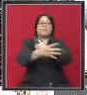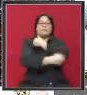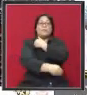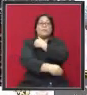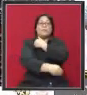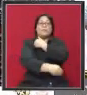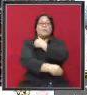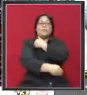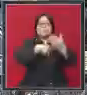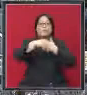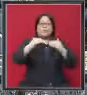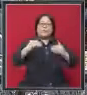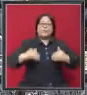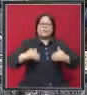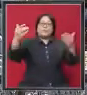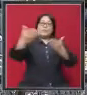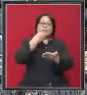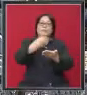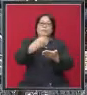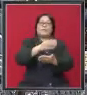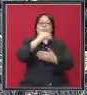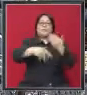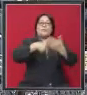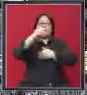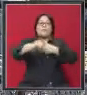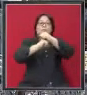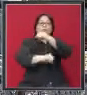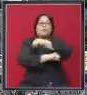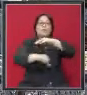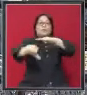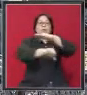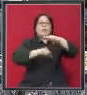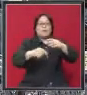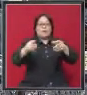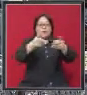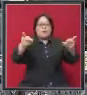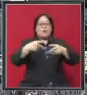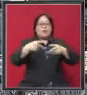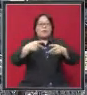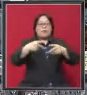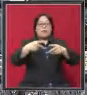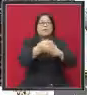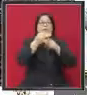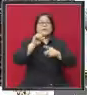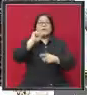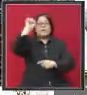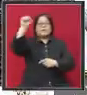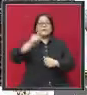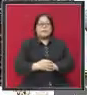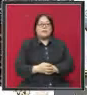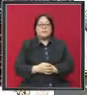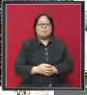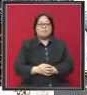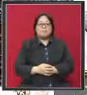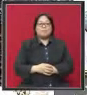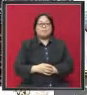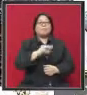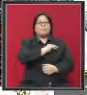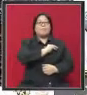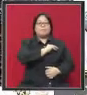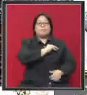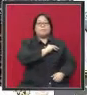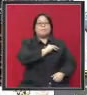kemiskinan seperti program peningkatan pendapatan dan juga program infrastruktur asas di kawasan pedalaman, terutamanya di Sabah ini.